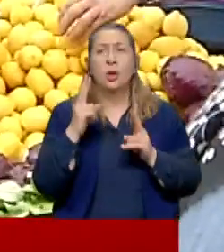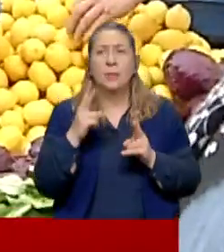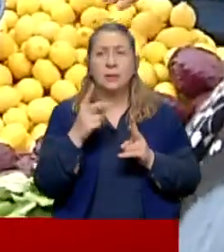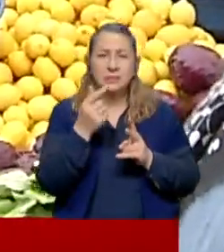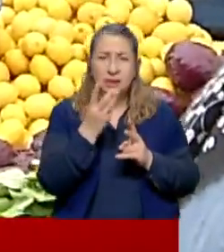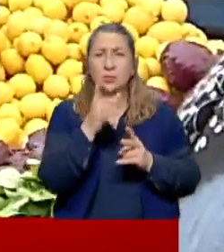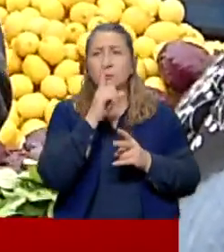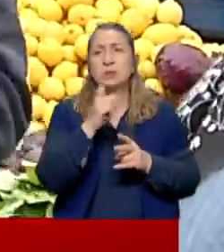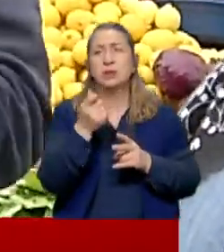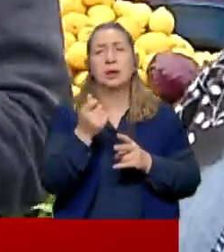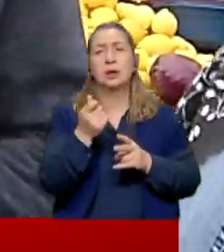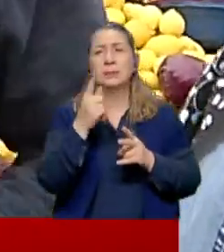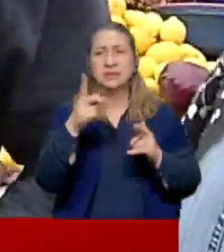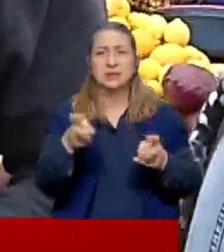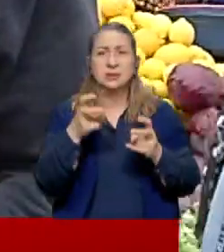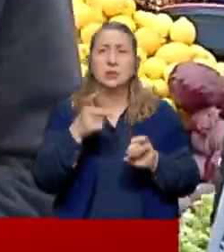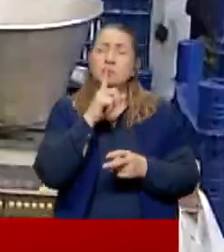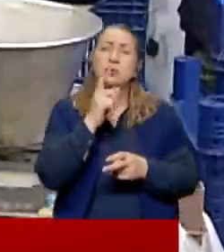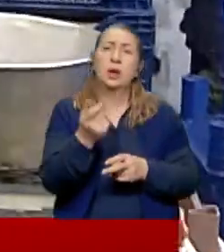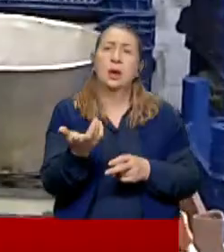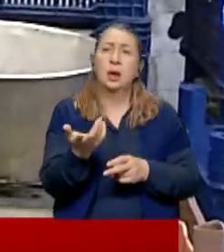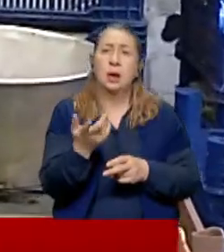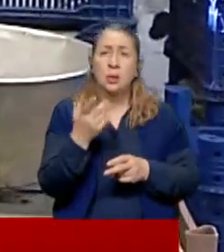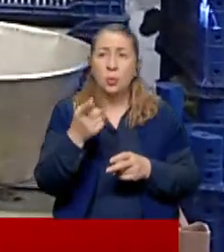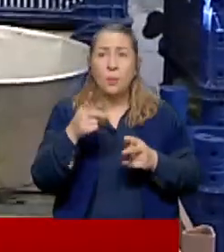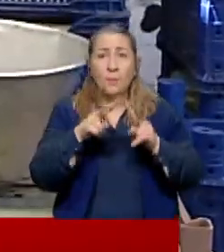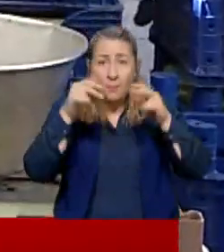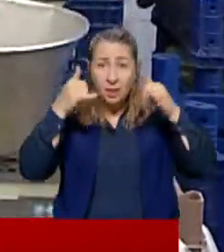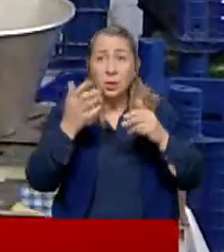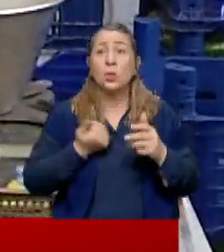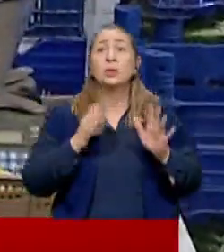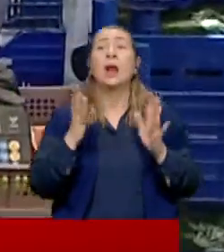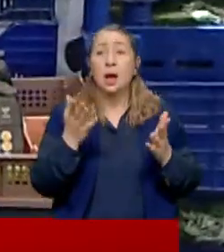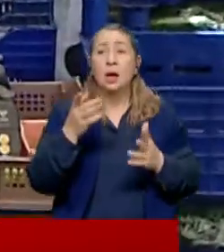400 liraya işte diyorum ya Ha ha